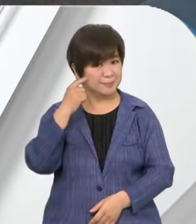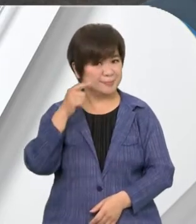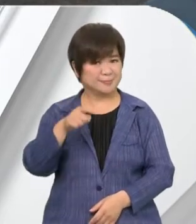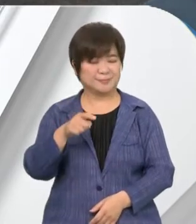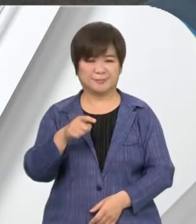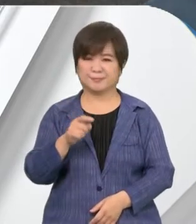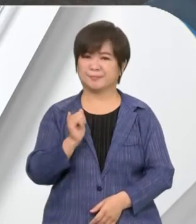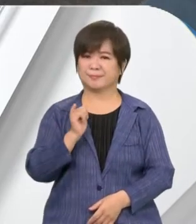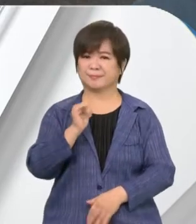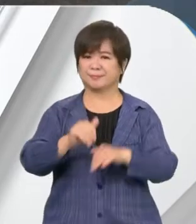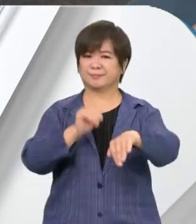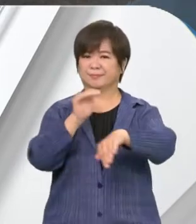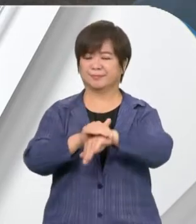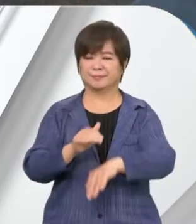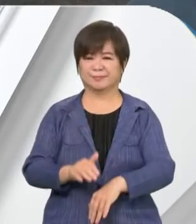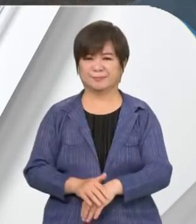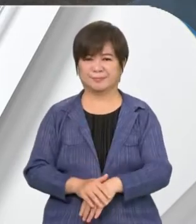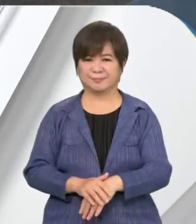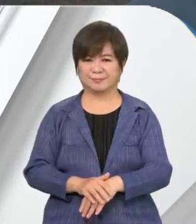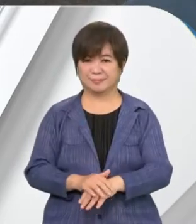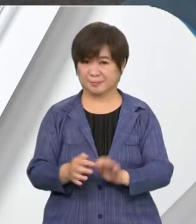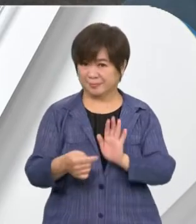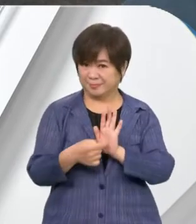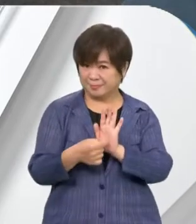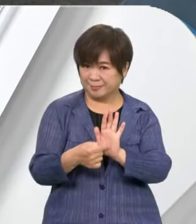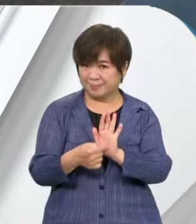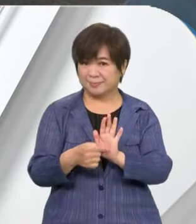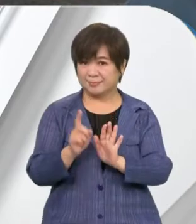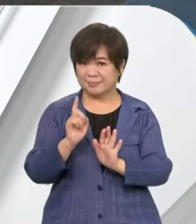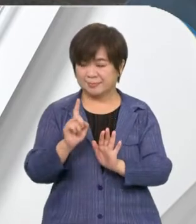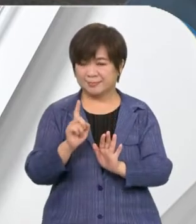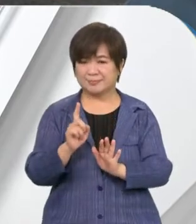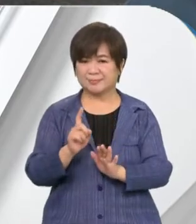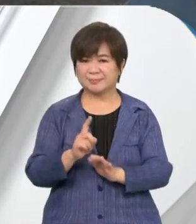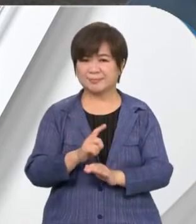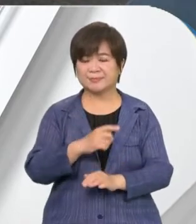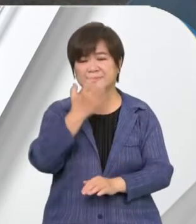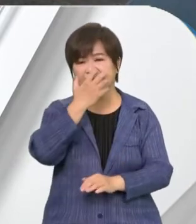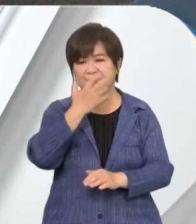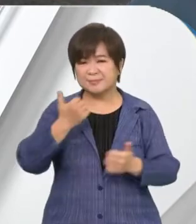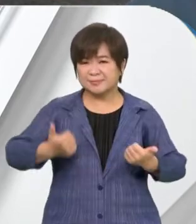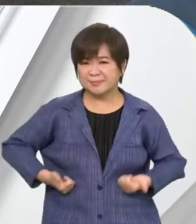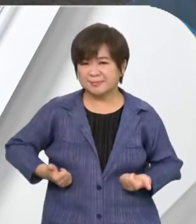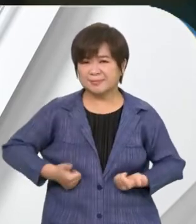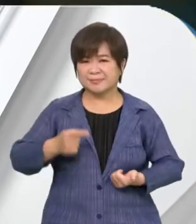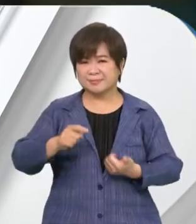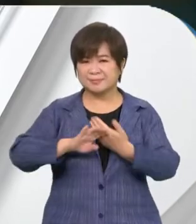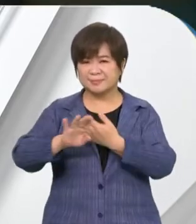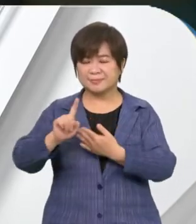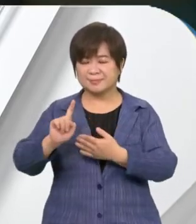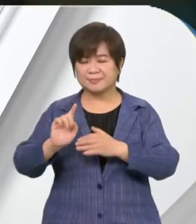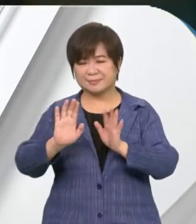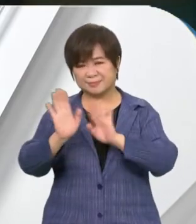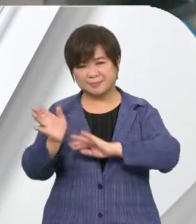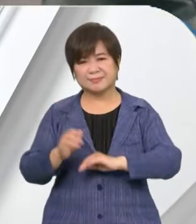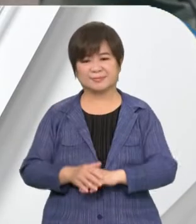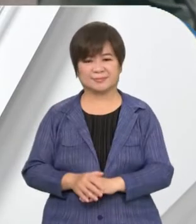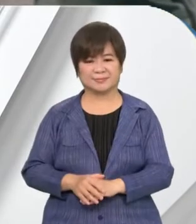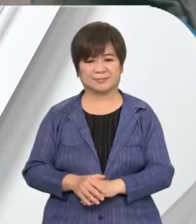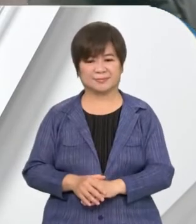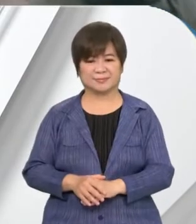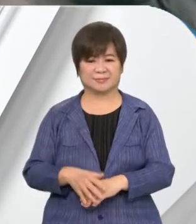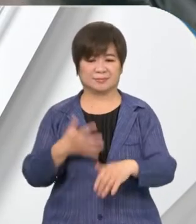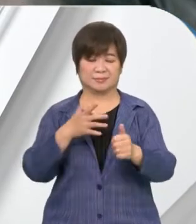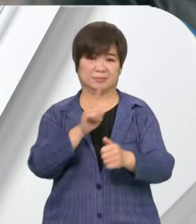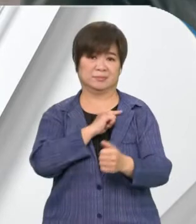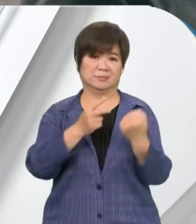还蛮成功的，去创造出一个属于喜剧的另外一种风格。 星期七家龙来讲啊，做你